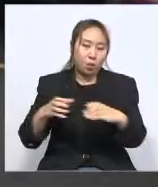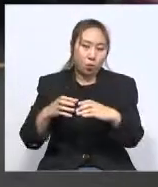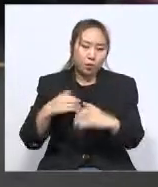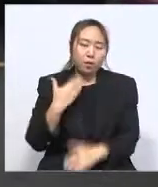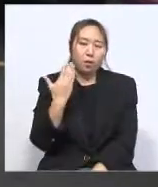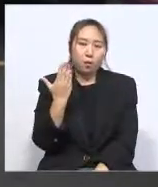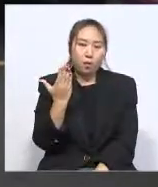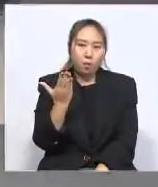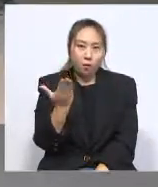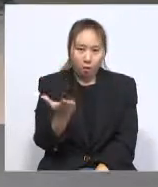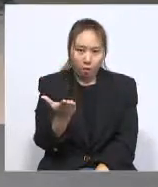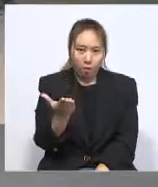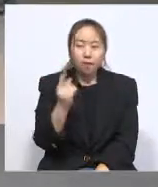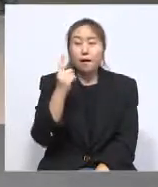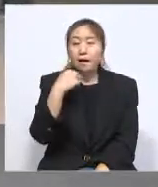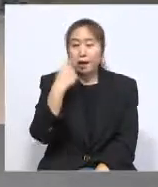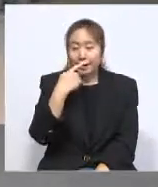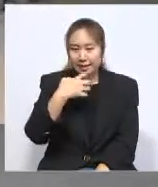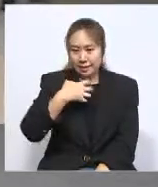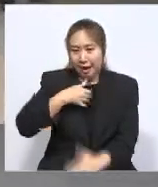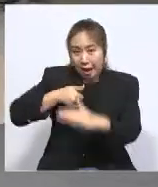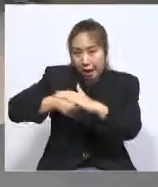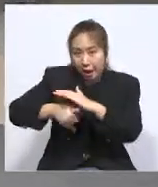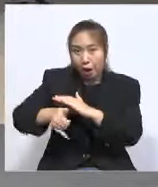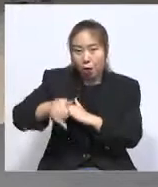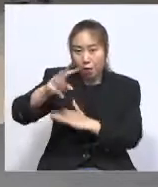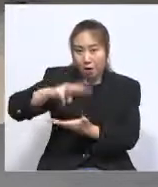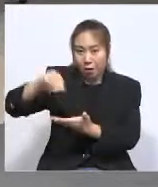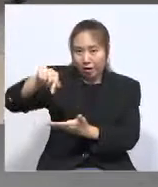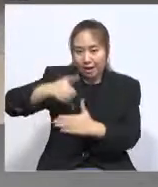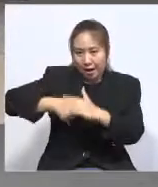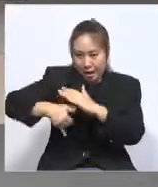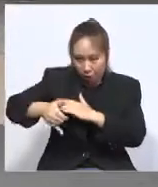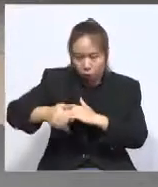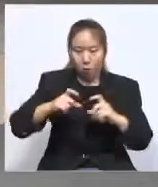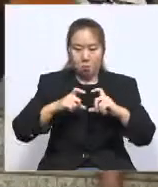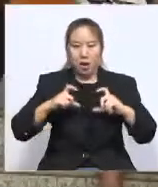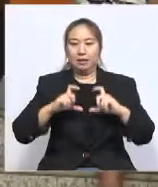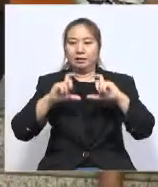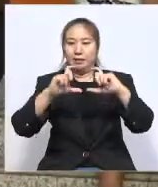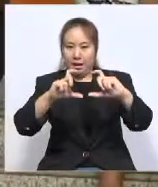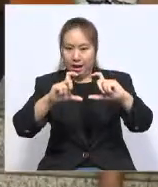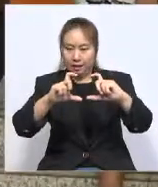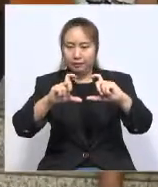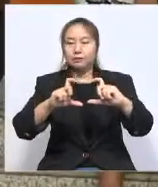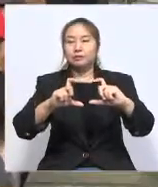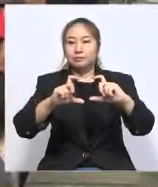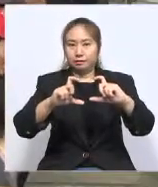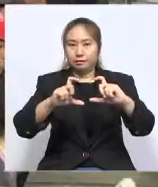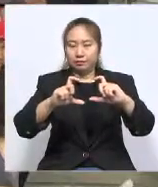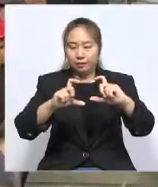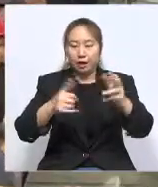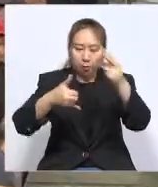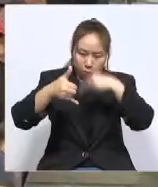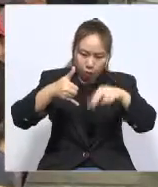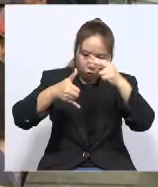อให้คนที่จะเข้ามาด้านในนะครับต้องแสดงบัตรแล้วก็แสดงเอกสารเพื่อที่จะได้มีการ